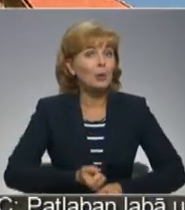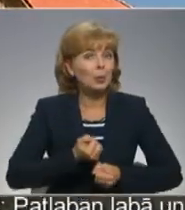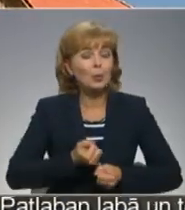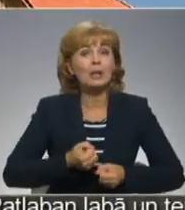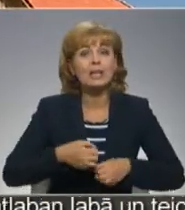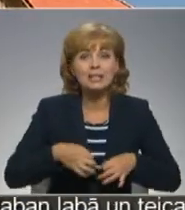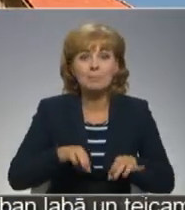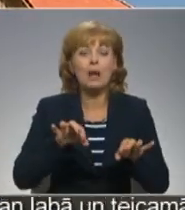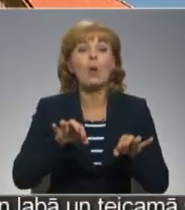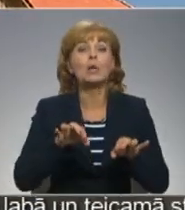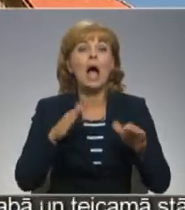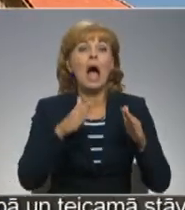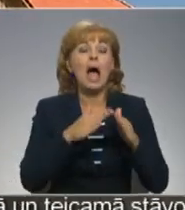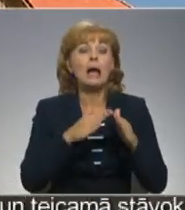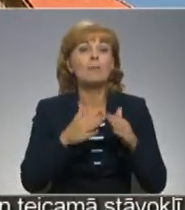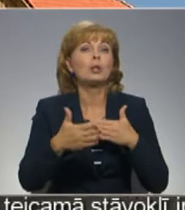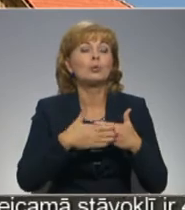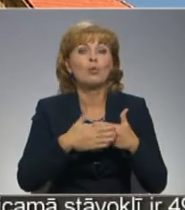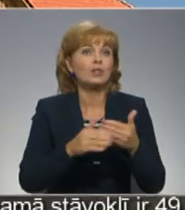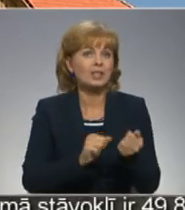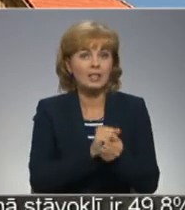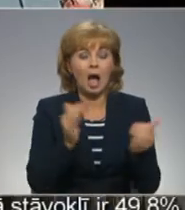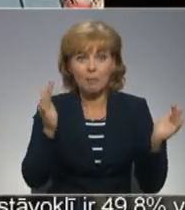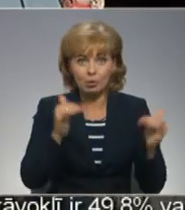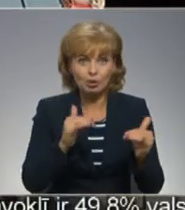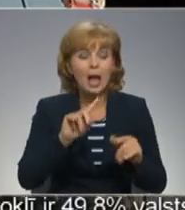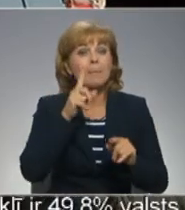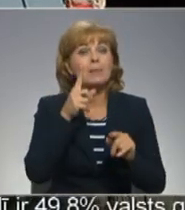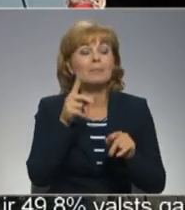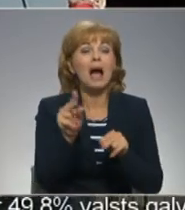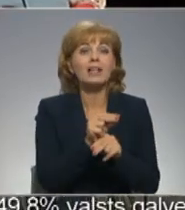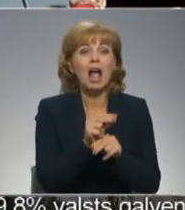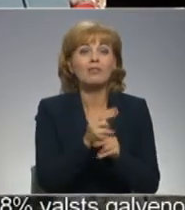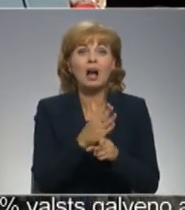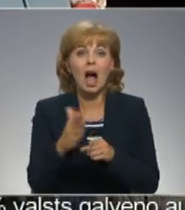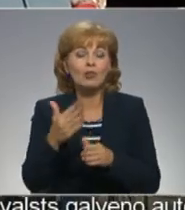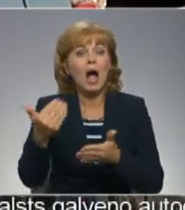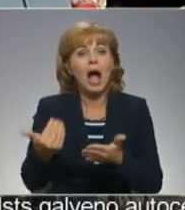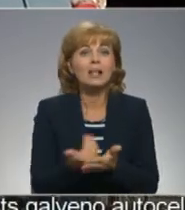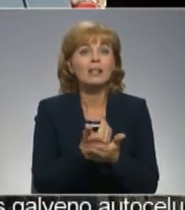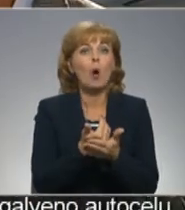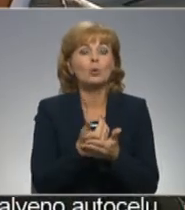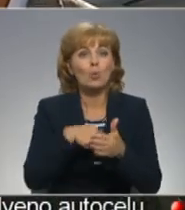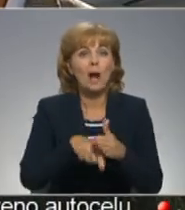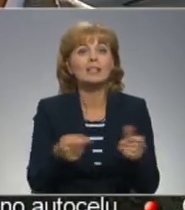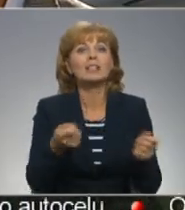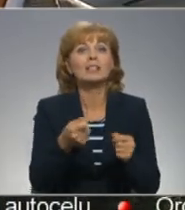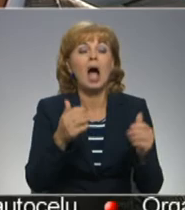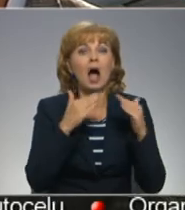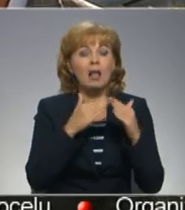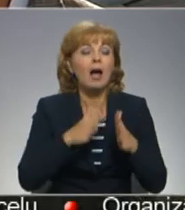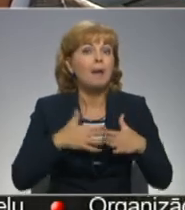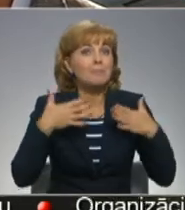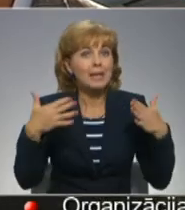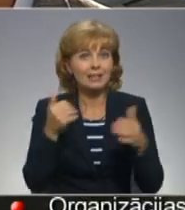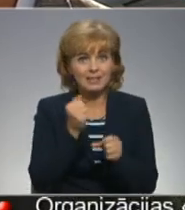izbraucams, ēkas pašas tuvu sabrukšanai. Nu pabeigta pirmā renovācijas kārta un atjaunots stallis. Tas ir bijis milzu darbs un droši